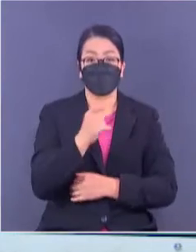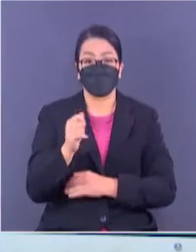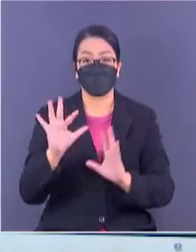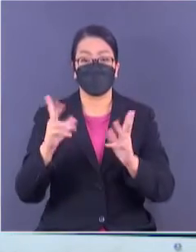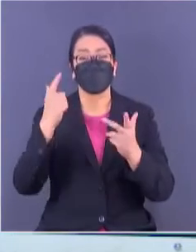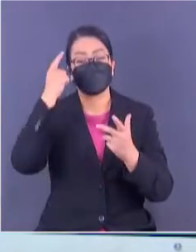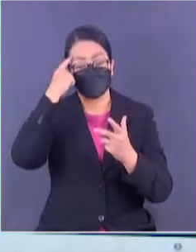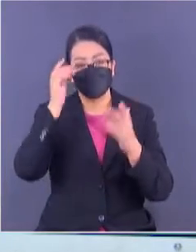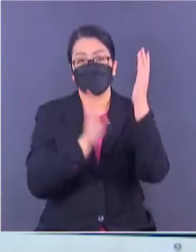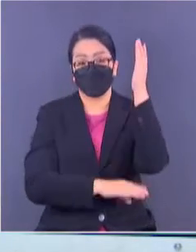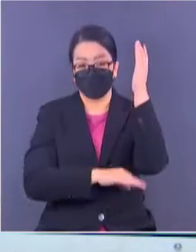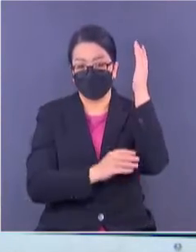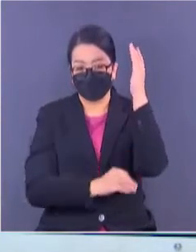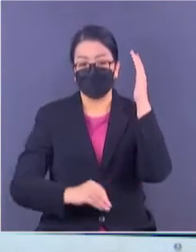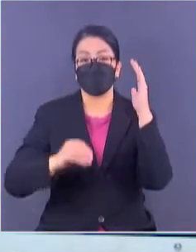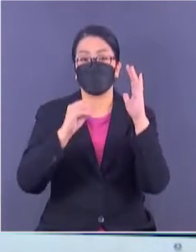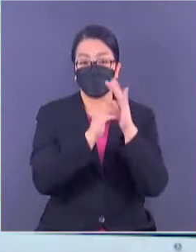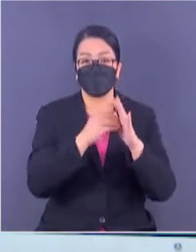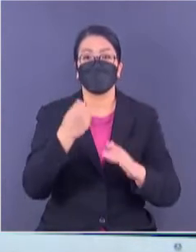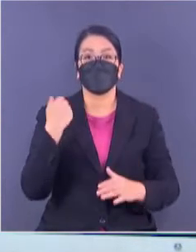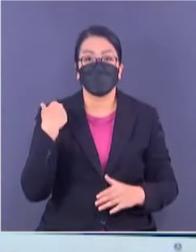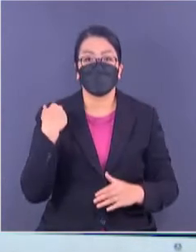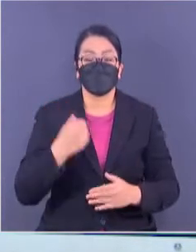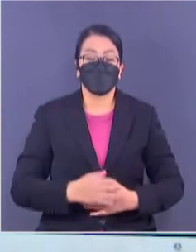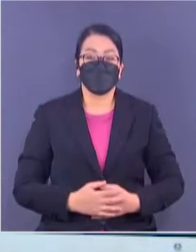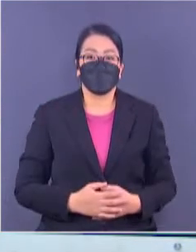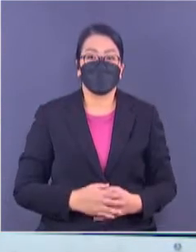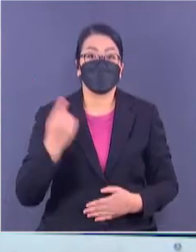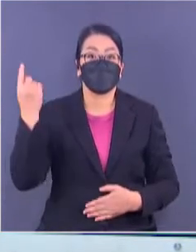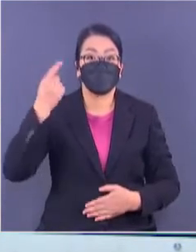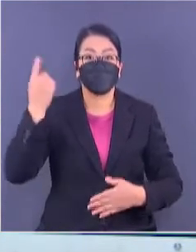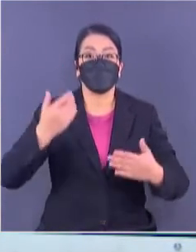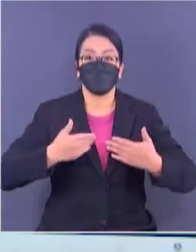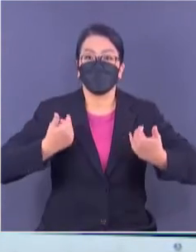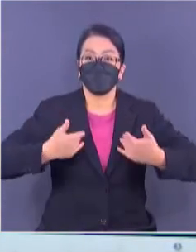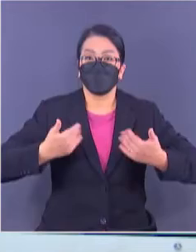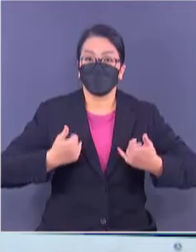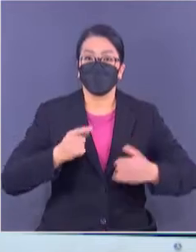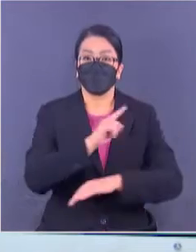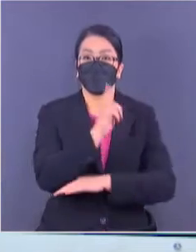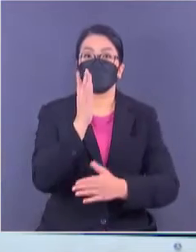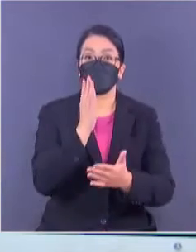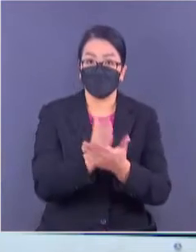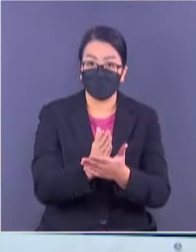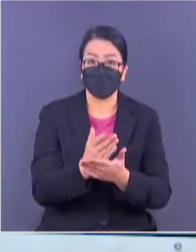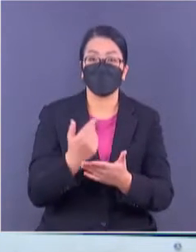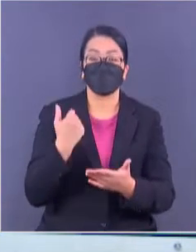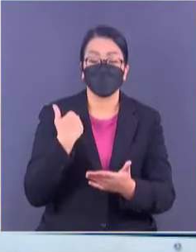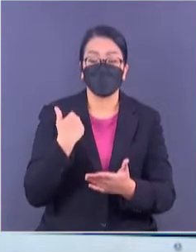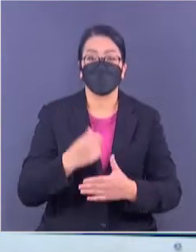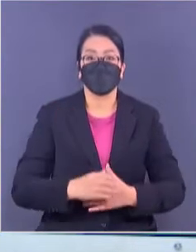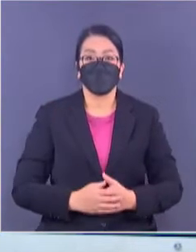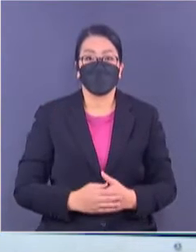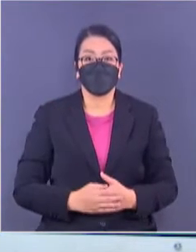ะการเดินทางก็คึกคักเรื่องของการท่องเที่ยวก็ด้วยเหมือนกันในช่วงหลายวันที่ผ่านมาแต่ว่าสิ่งที่เราหยุดกันไปอย่างเต็ม